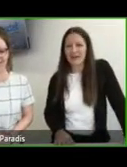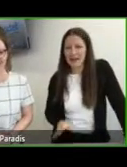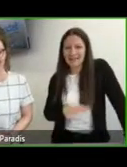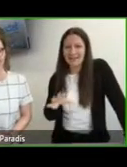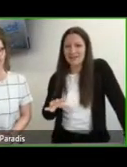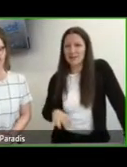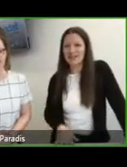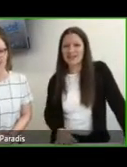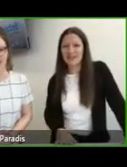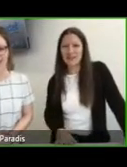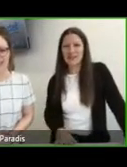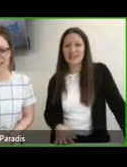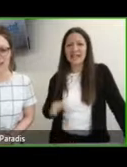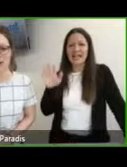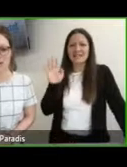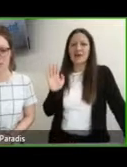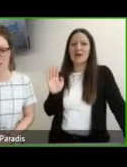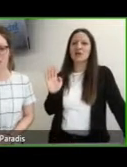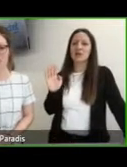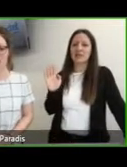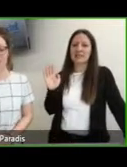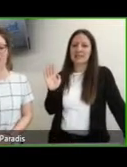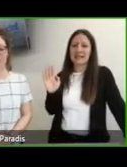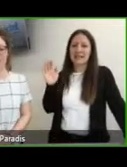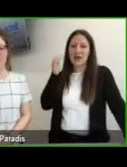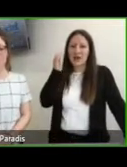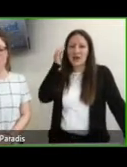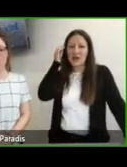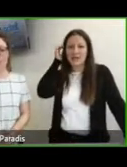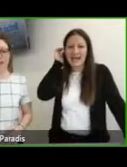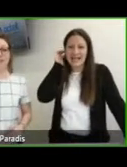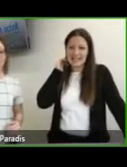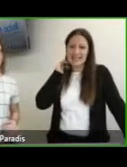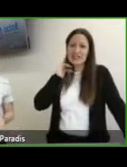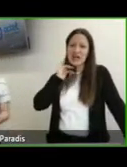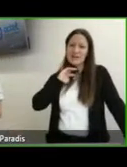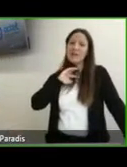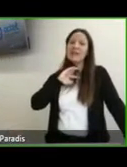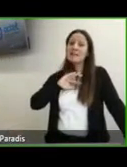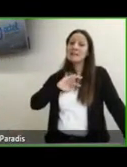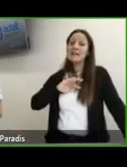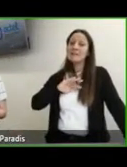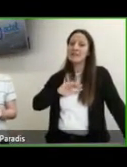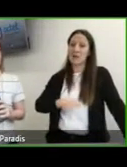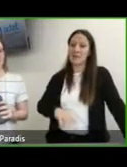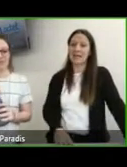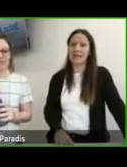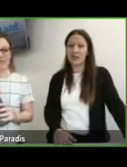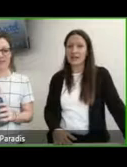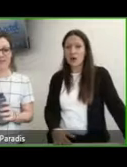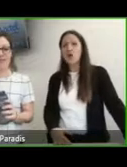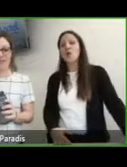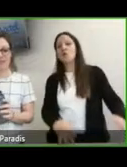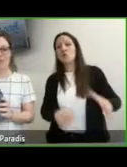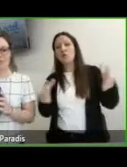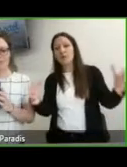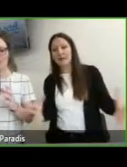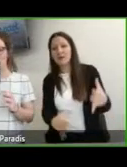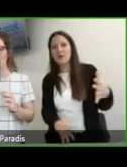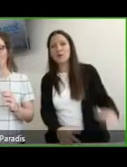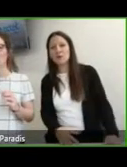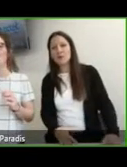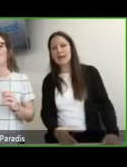grande maîtrise de l'outil technologique. Ouais. Est-ce que je sais que ça existe? J'en ai peut-être même déjà partagé. Ou